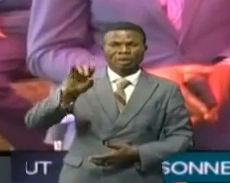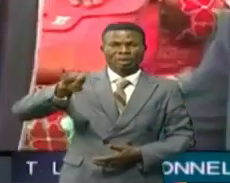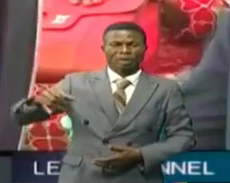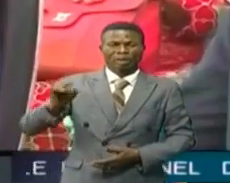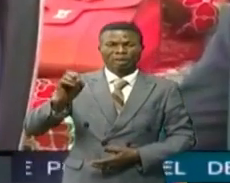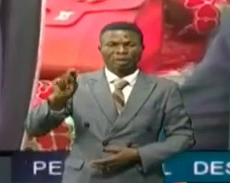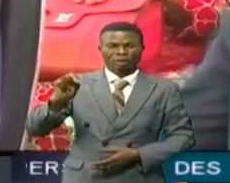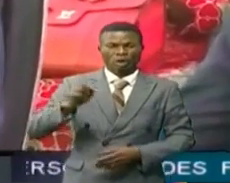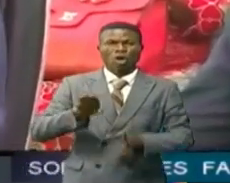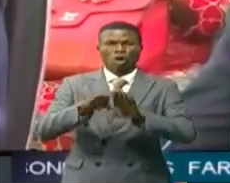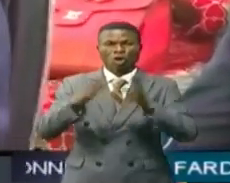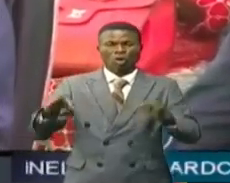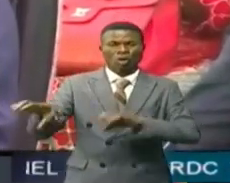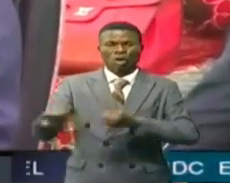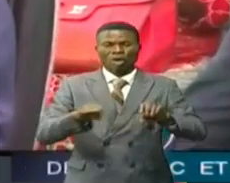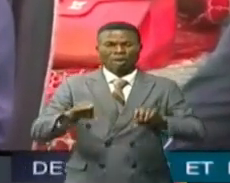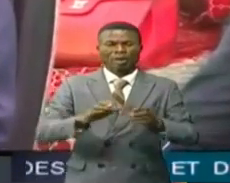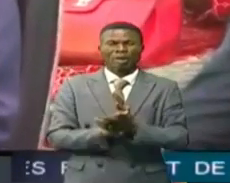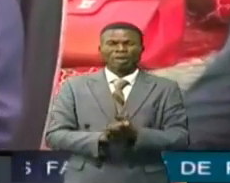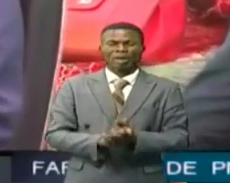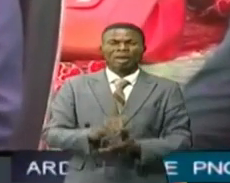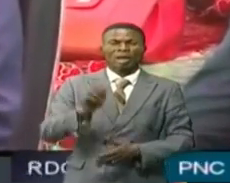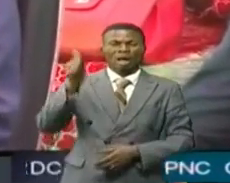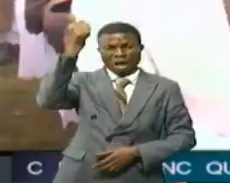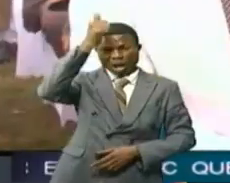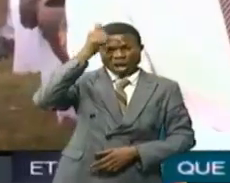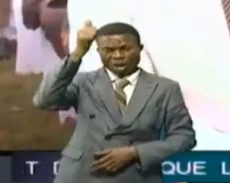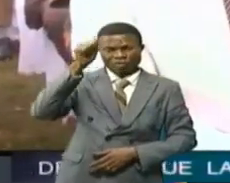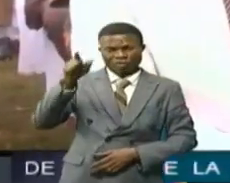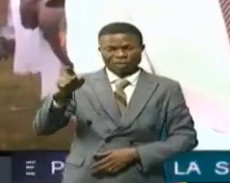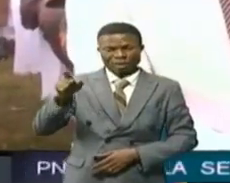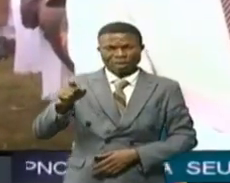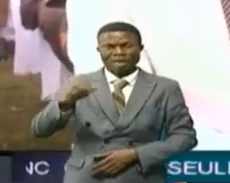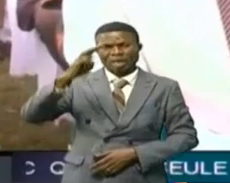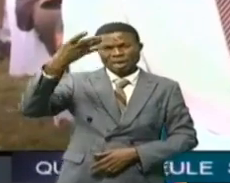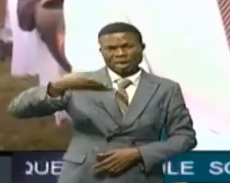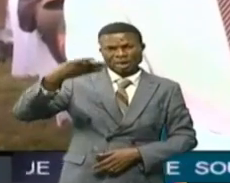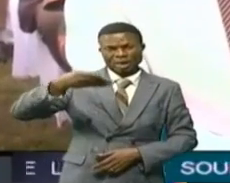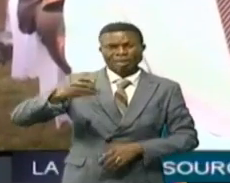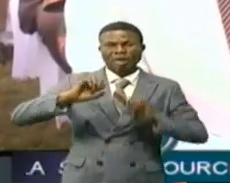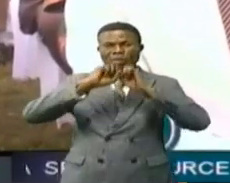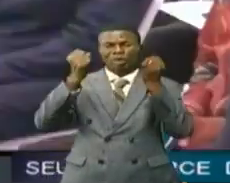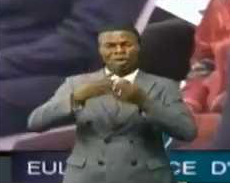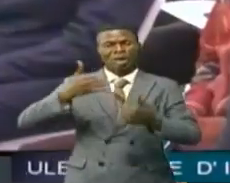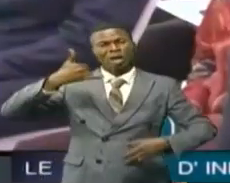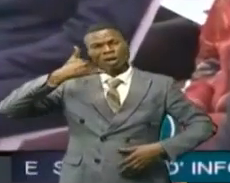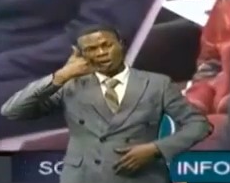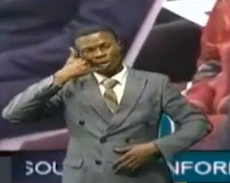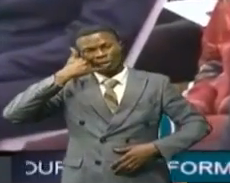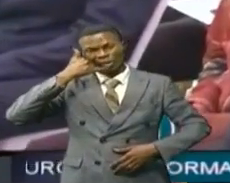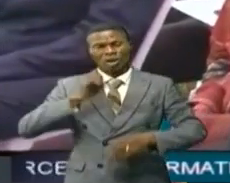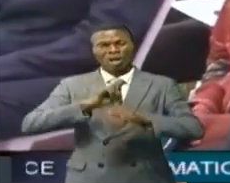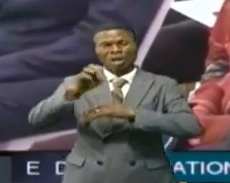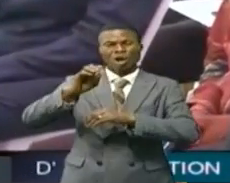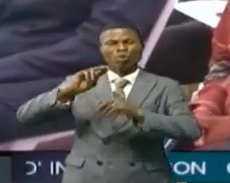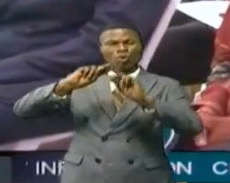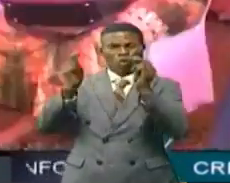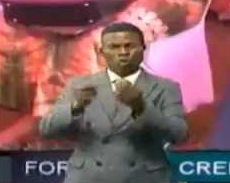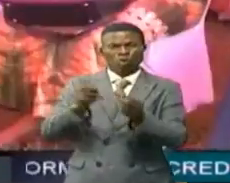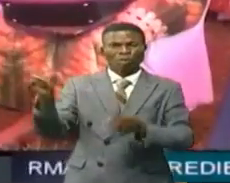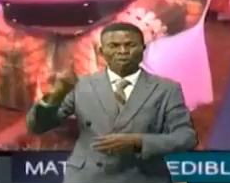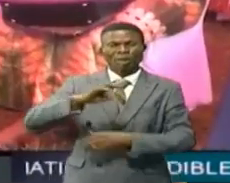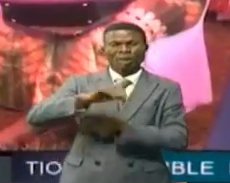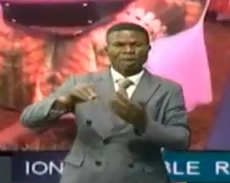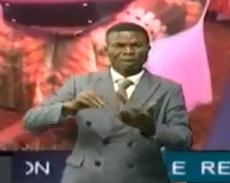les activités de la société Africel RDC à Kananga. Quatrième société de télécommunications a déployé son réseau dans le Kasaï